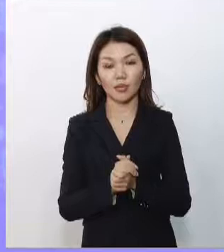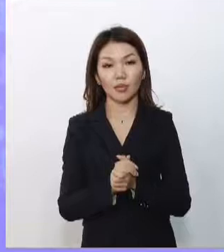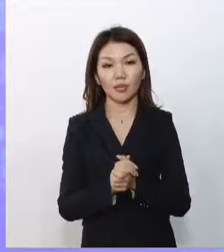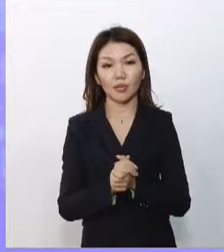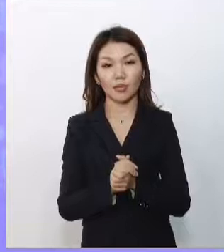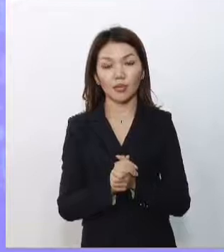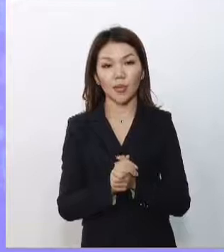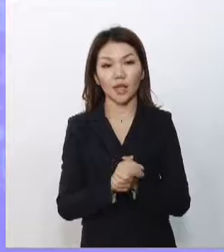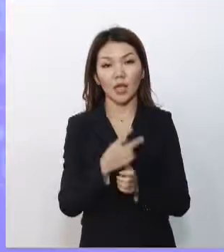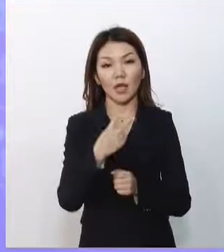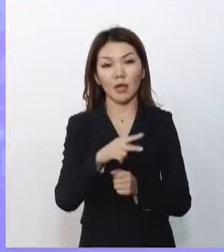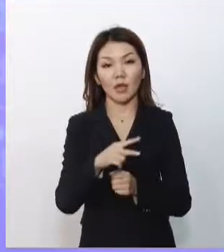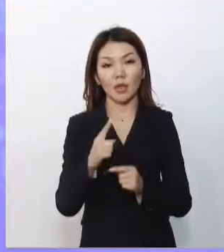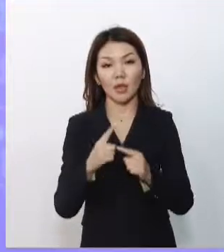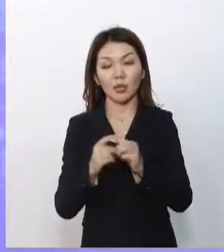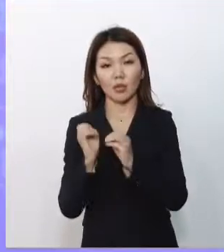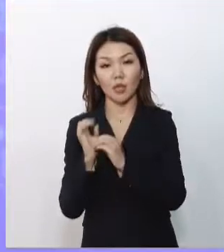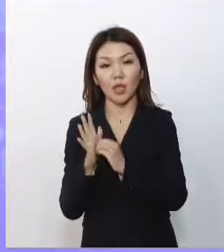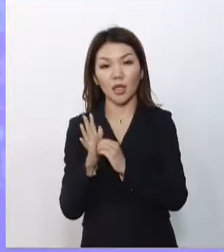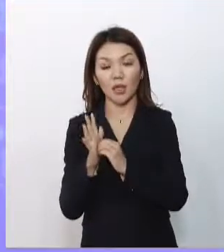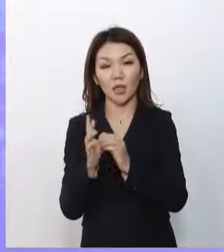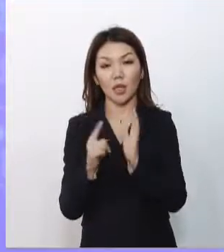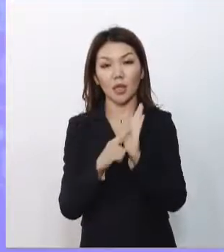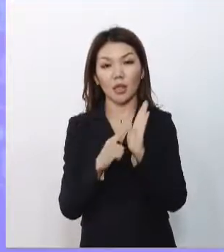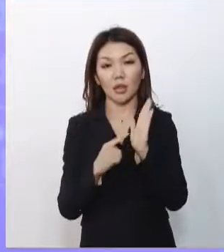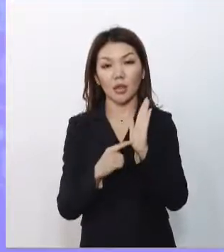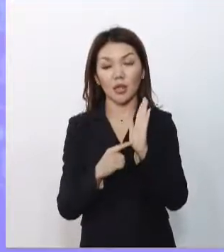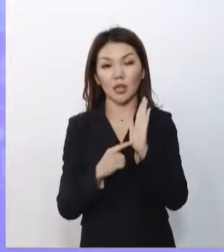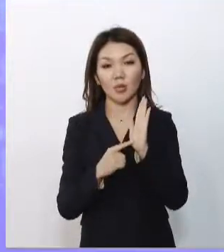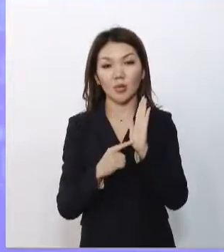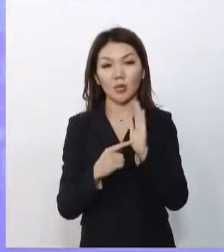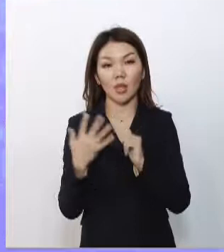Сумму чисел 20 и 15 разделим на